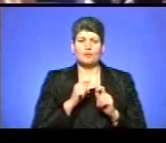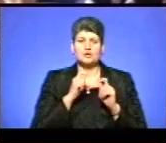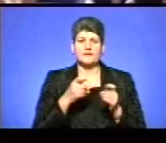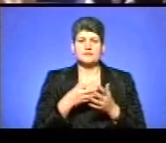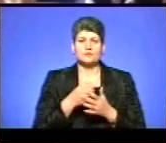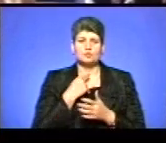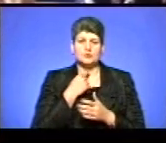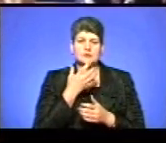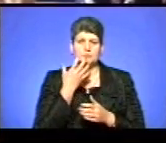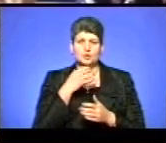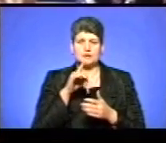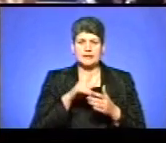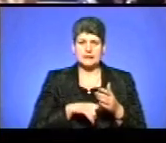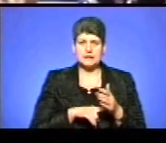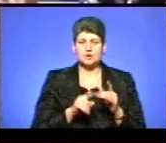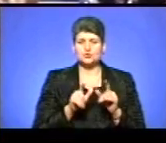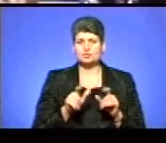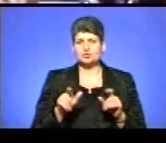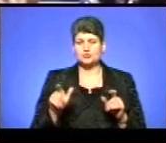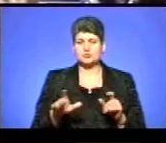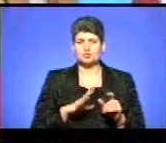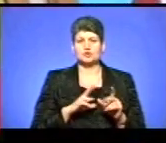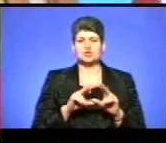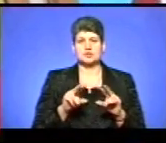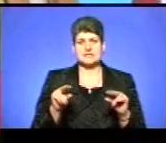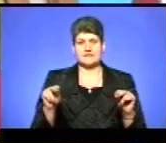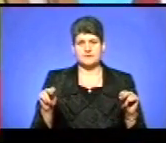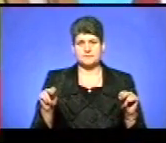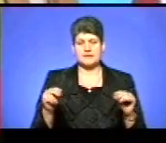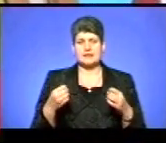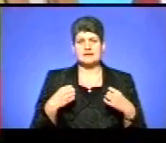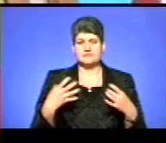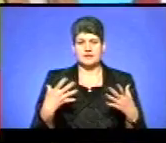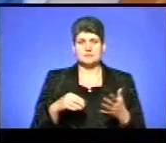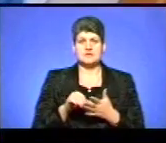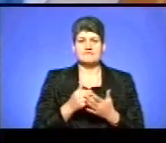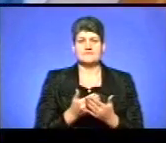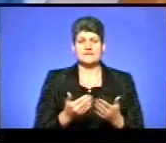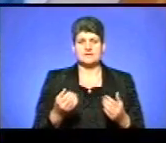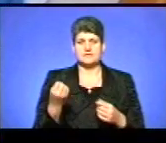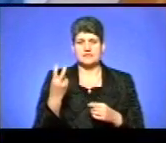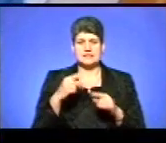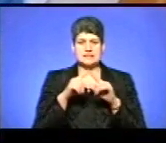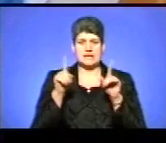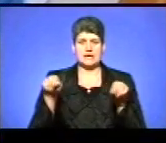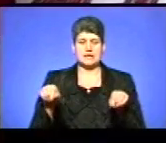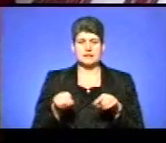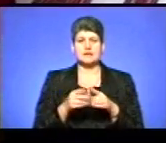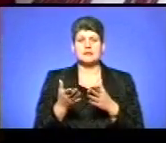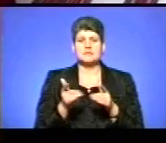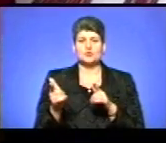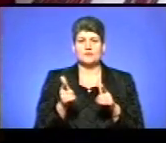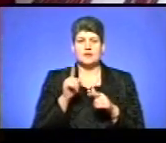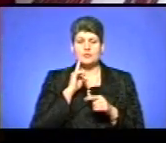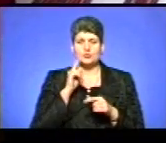тепло, надію, і щоб люди були взагалі щасливими. На святі представили виставку з 12 картин, які підготували